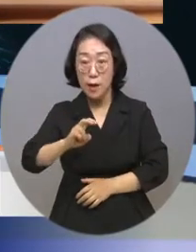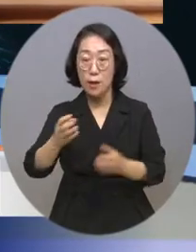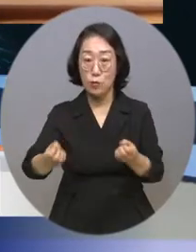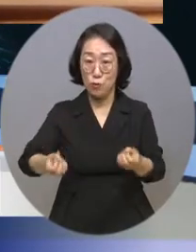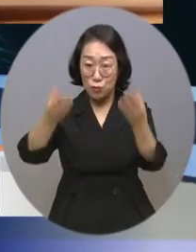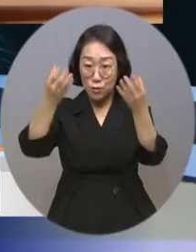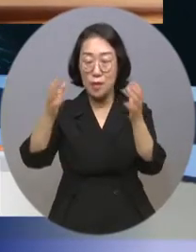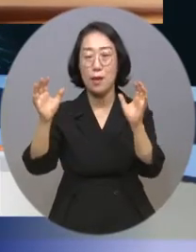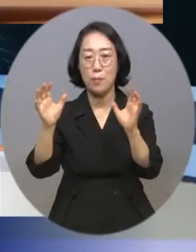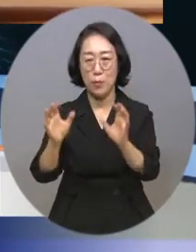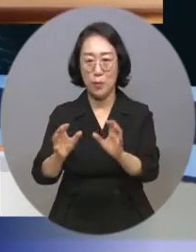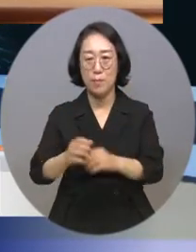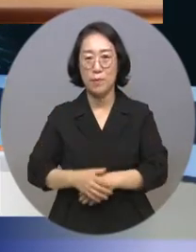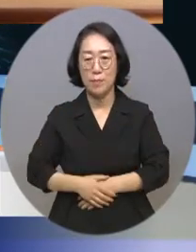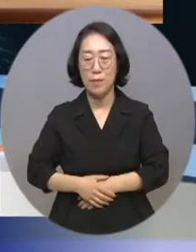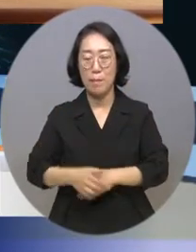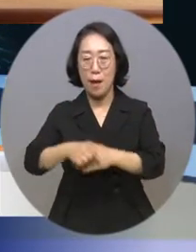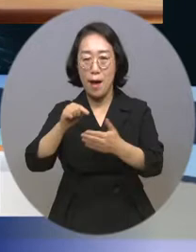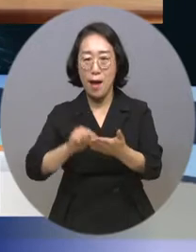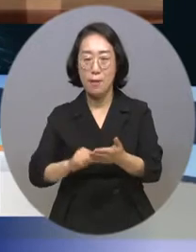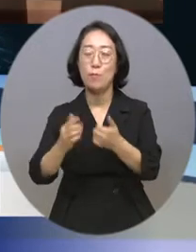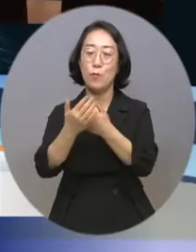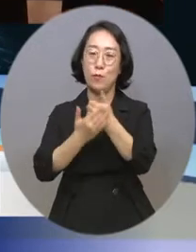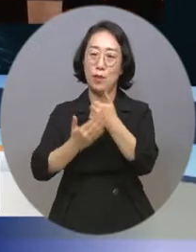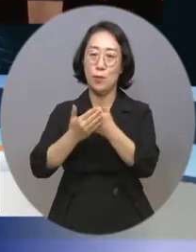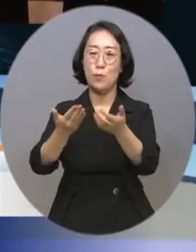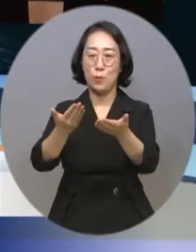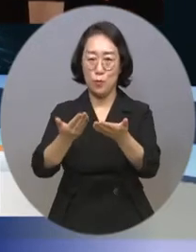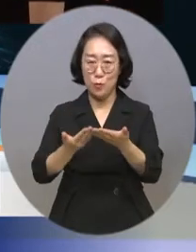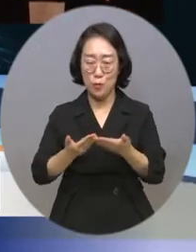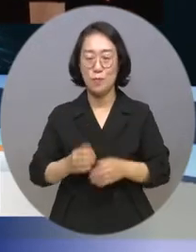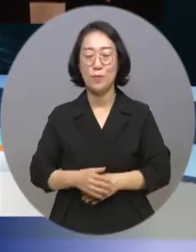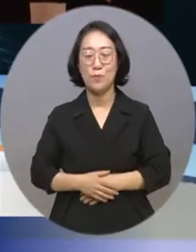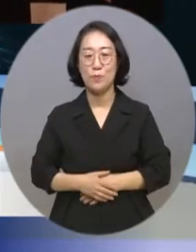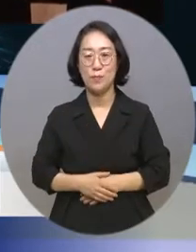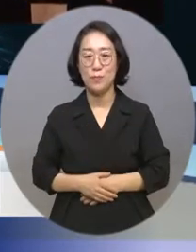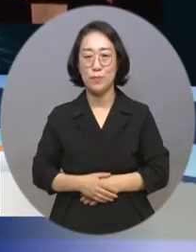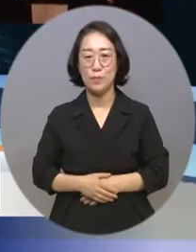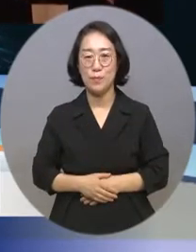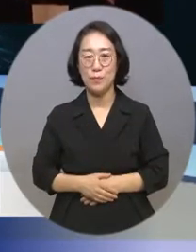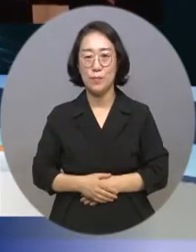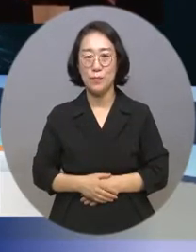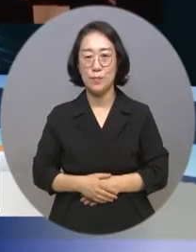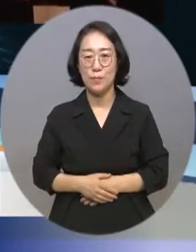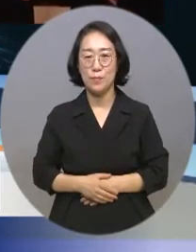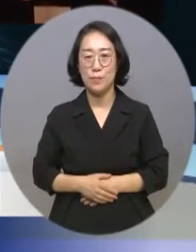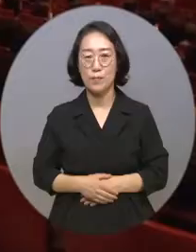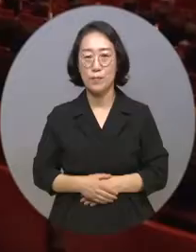지친 시민들의 마음에 위로와 감동을 선사했습니다. 보도에 황병양 기자입니다.